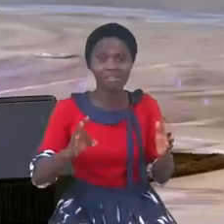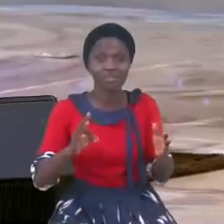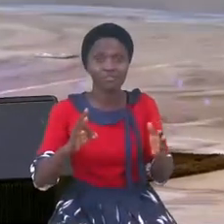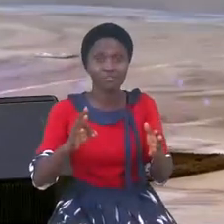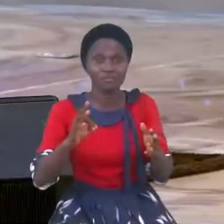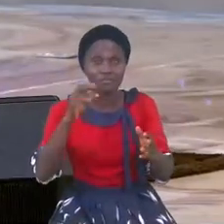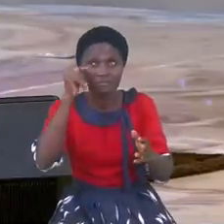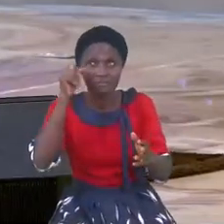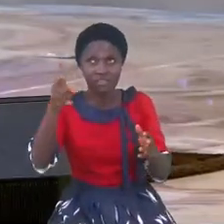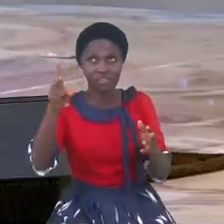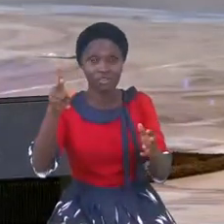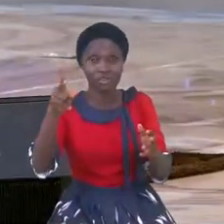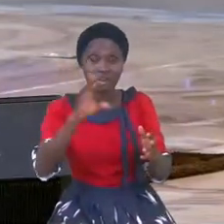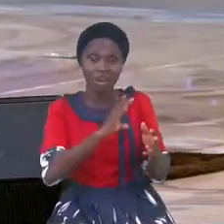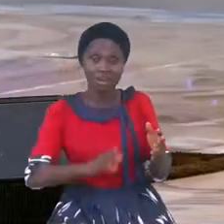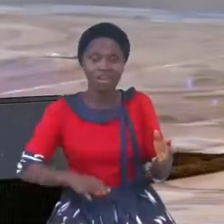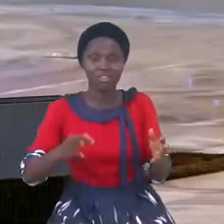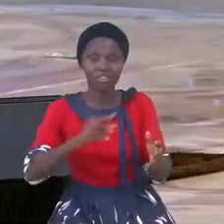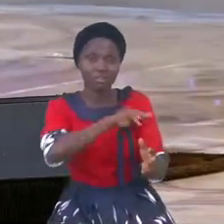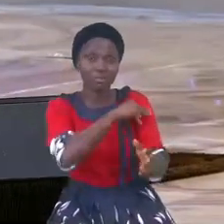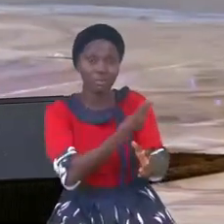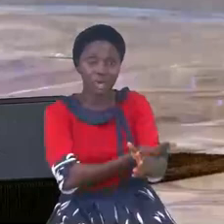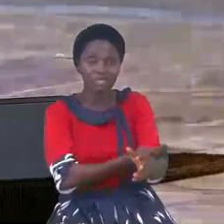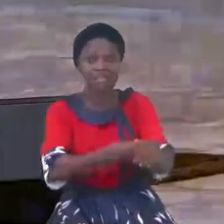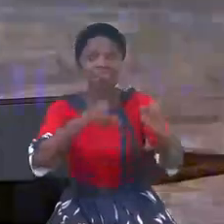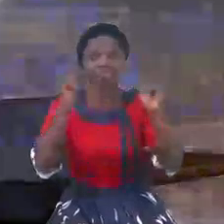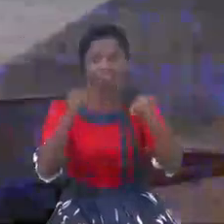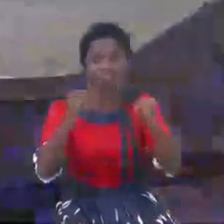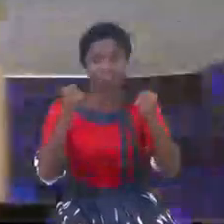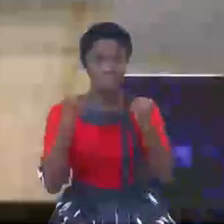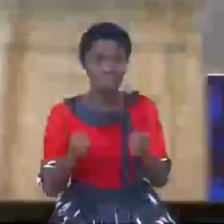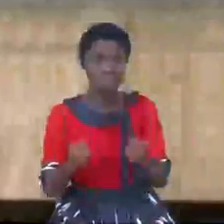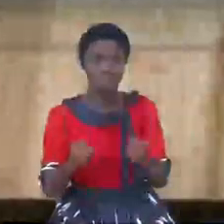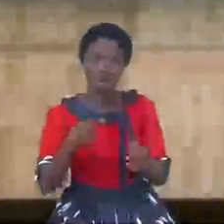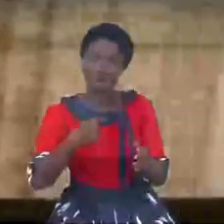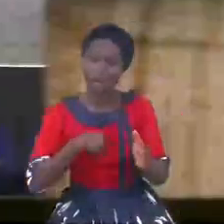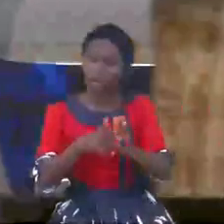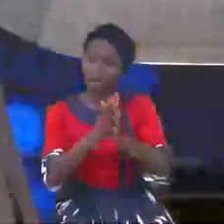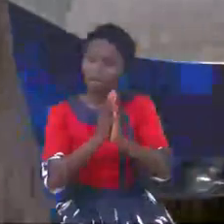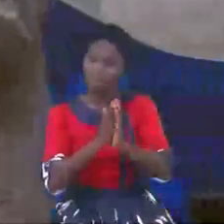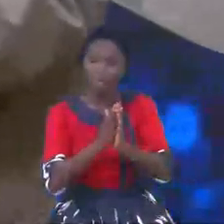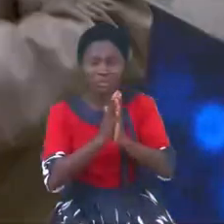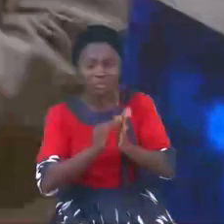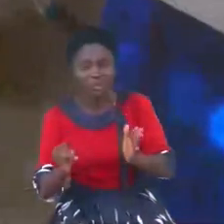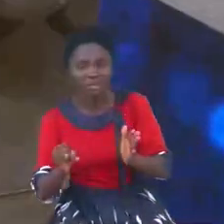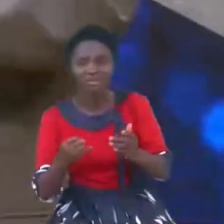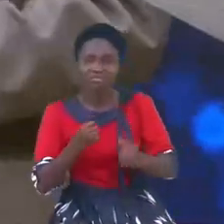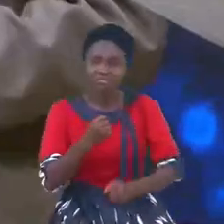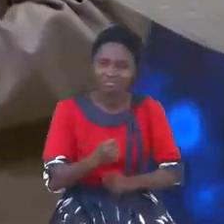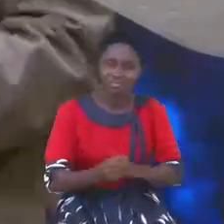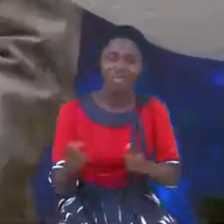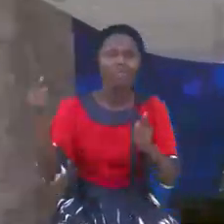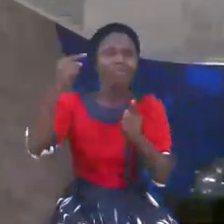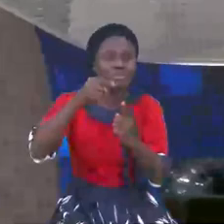Christ de la capacité, de la puissance. Je prie, j'éprouve des douleurs jusqu'à ce